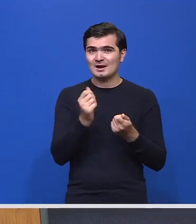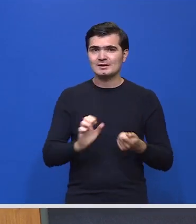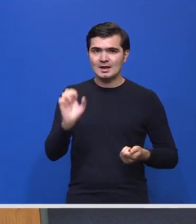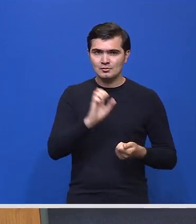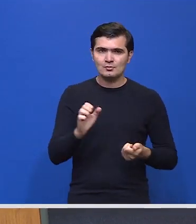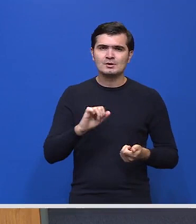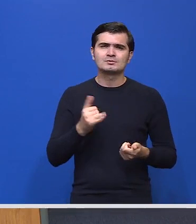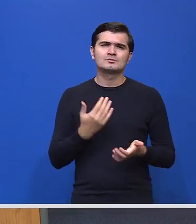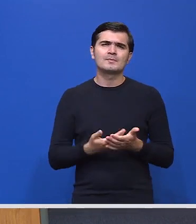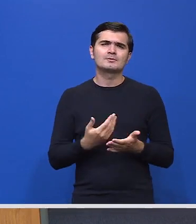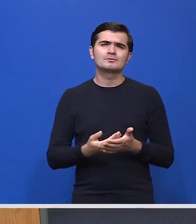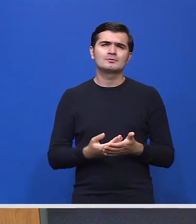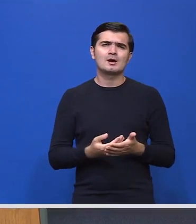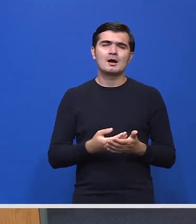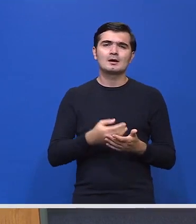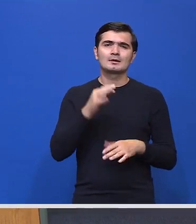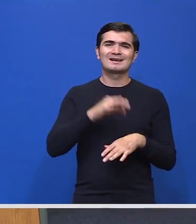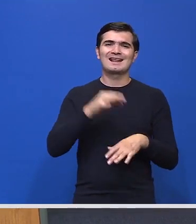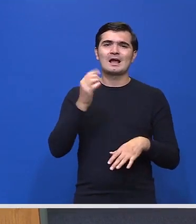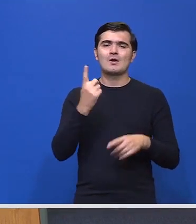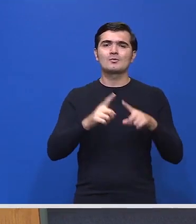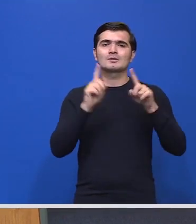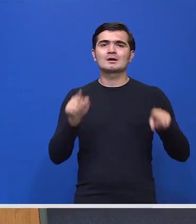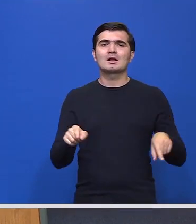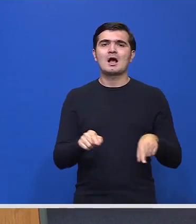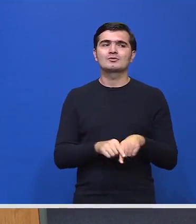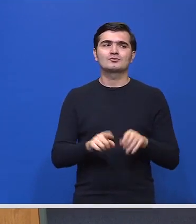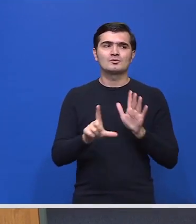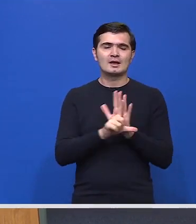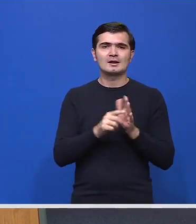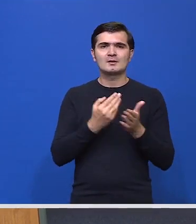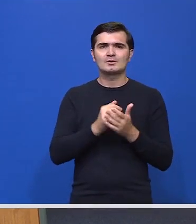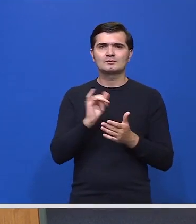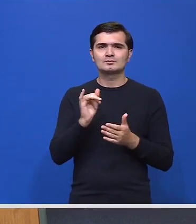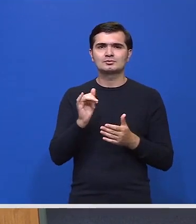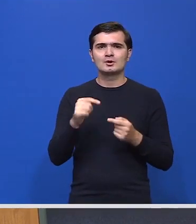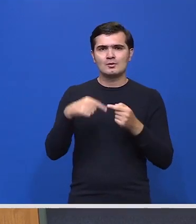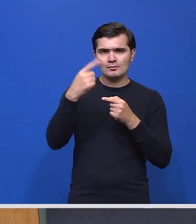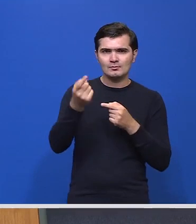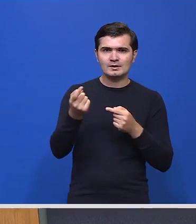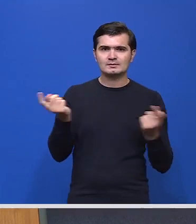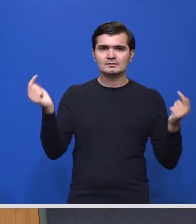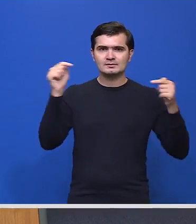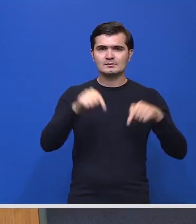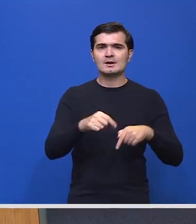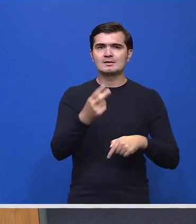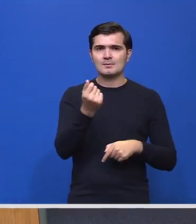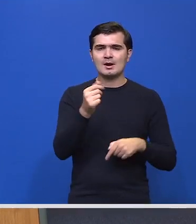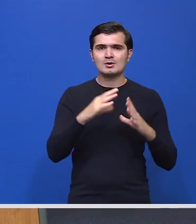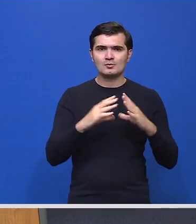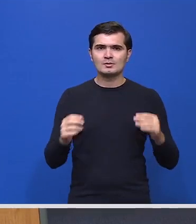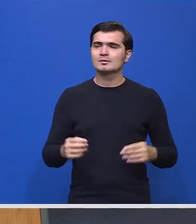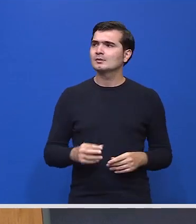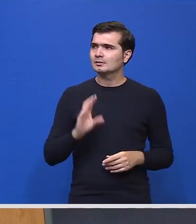și pentru a crea cadrul legal pentru cei care urmează să intre în continuare în țară. Domnule ministru, vă rog. Vă